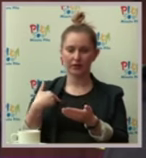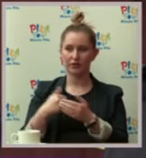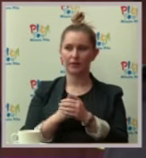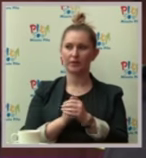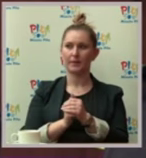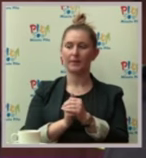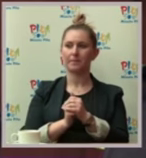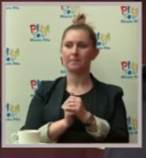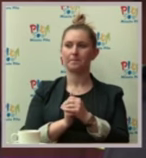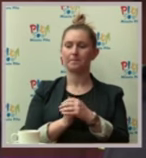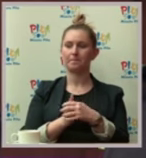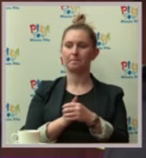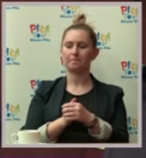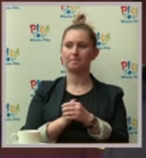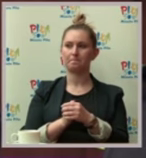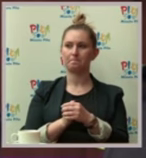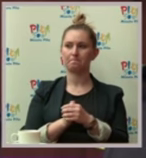Stąd też